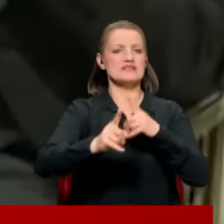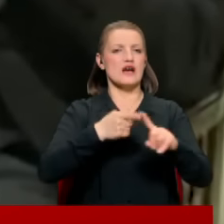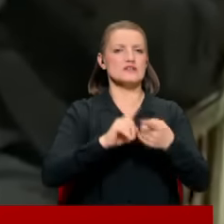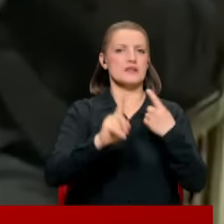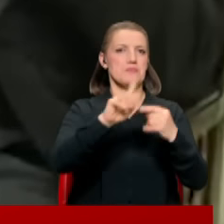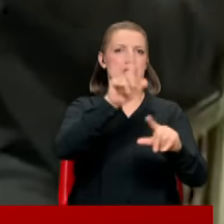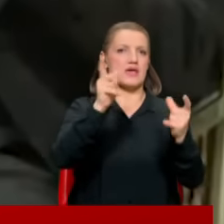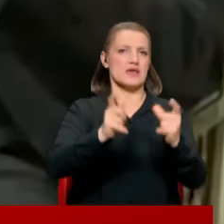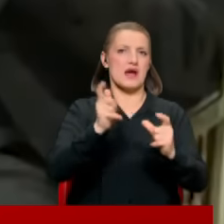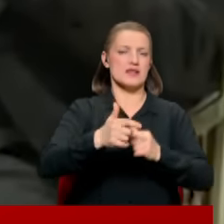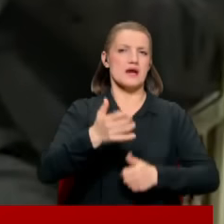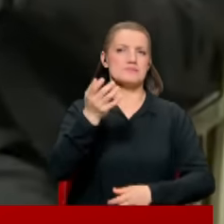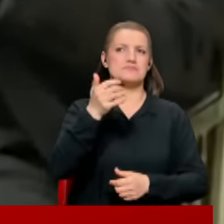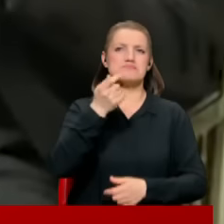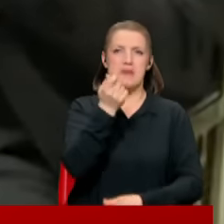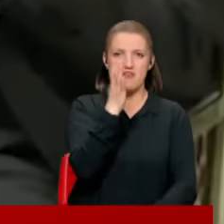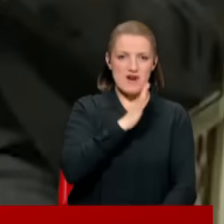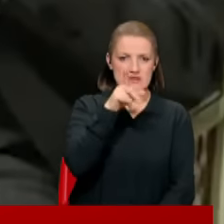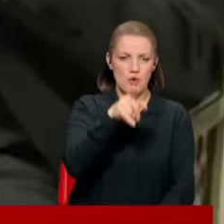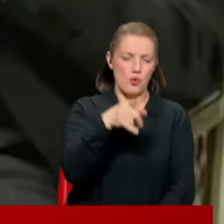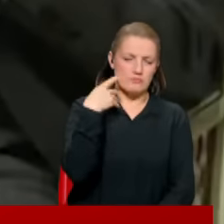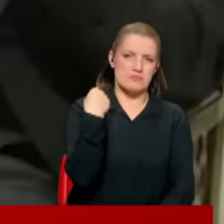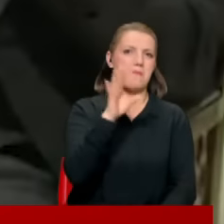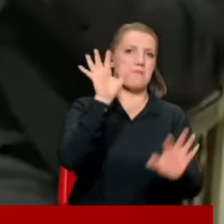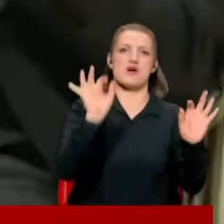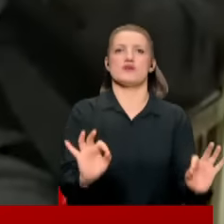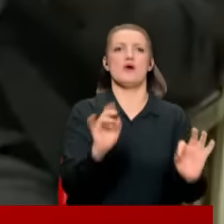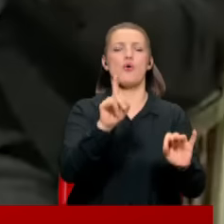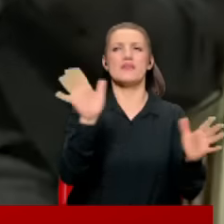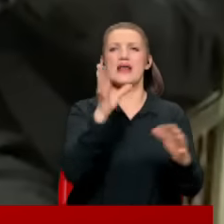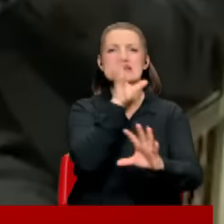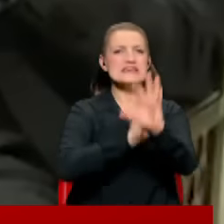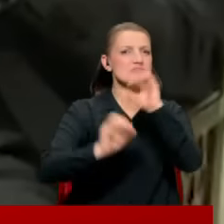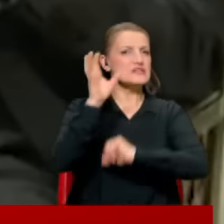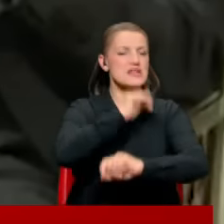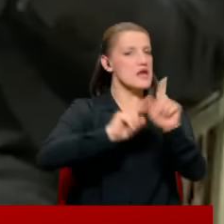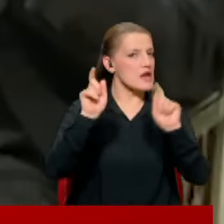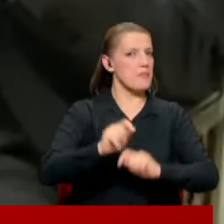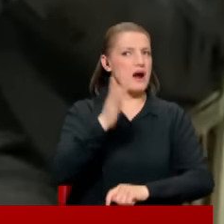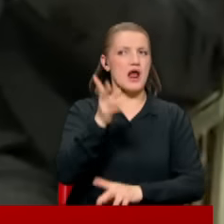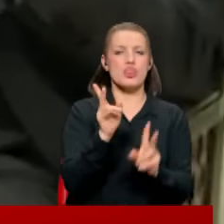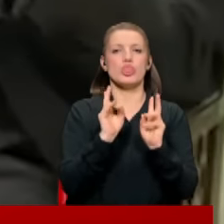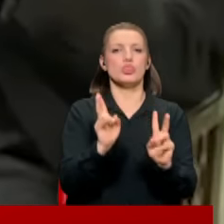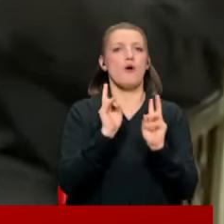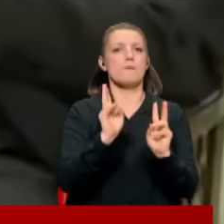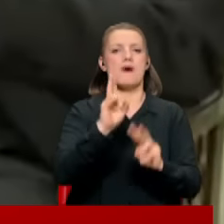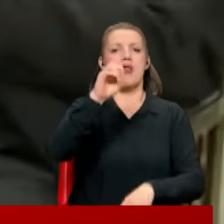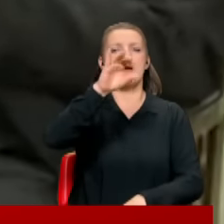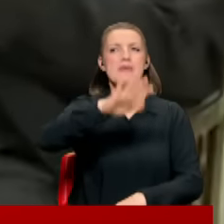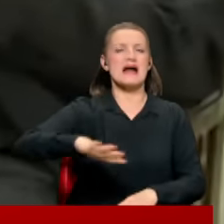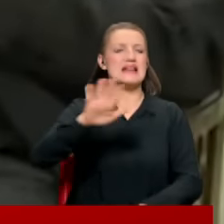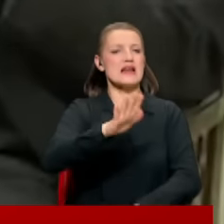bir yerde bir rant varsa onu peşkeş çekmekten başlar. O kadar bunu gizli saklı yaparlar ki normal AK Parti'ye